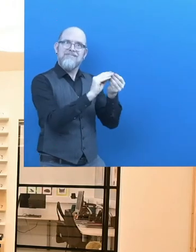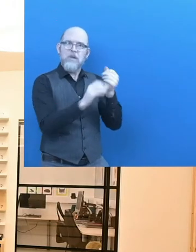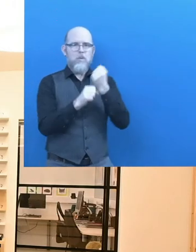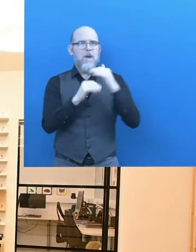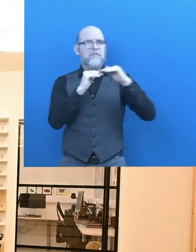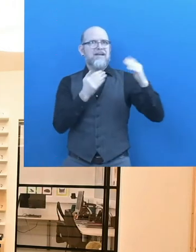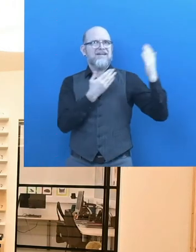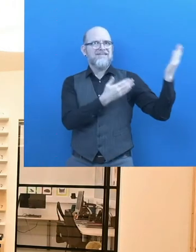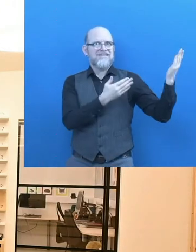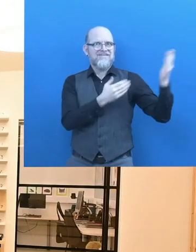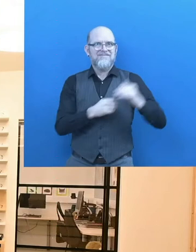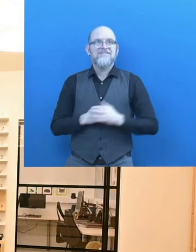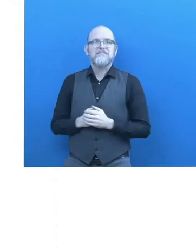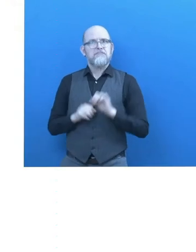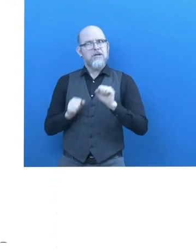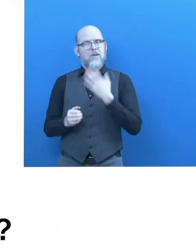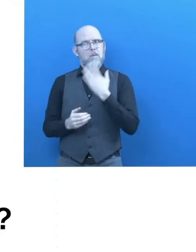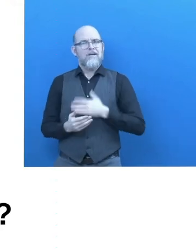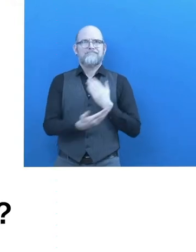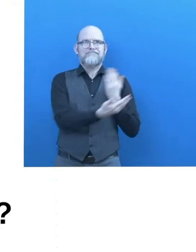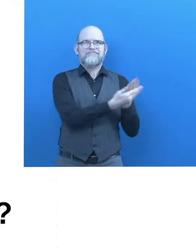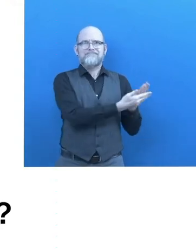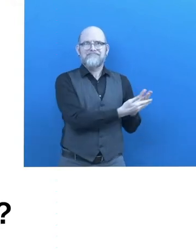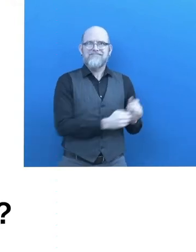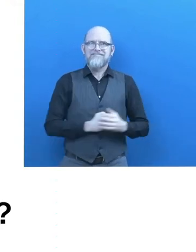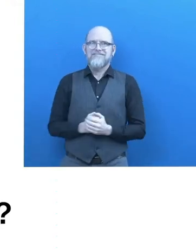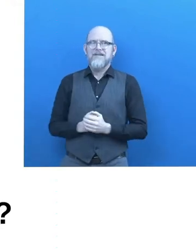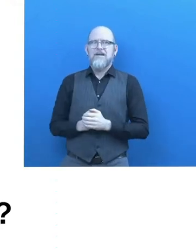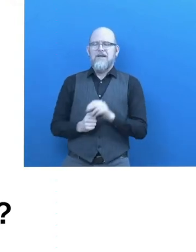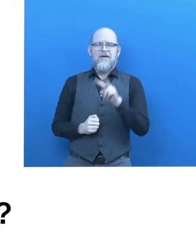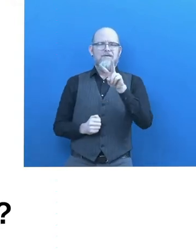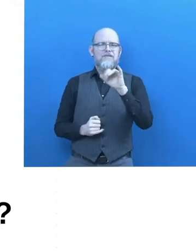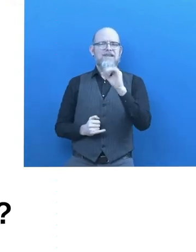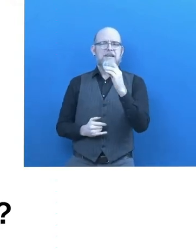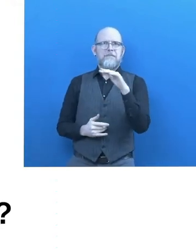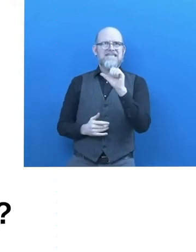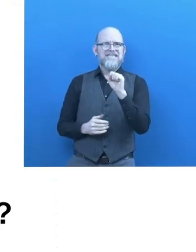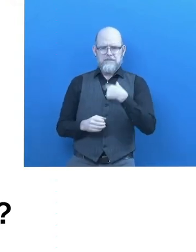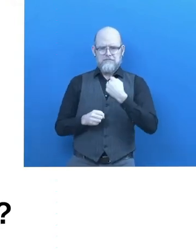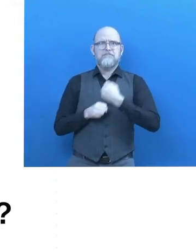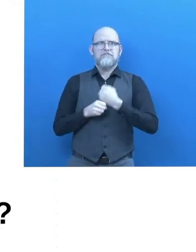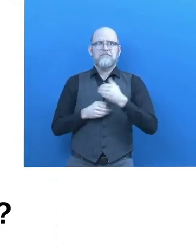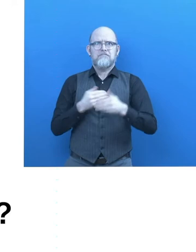Arbeitsplatzadaptierung gewährleisten zu können. How does Videbis work?